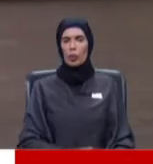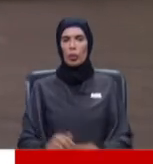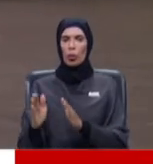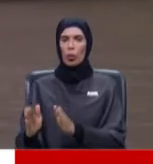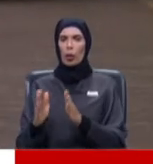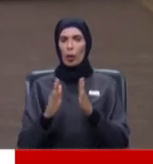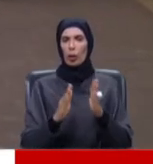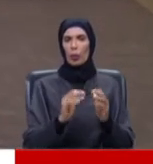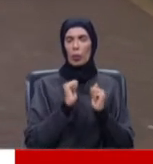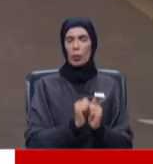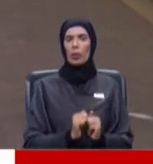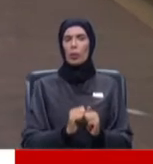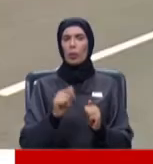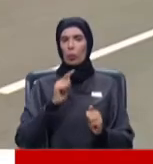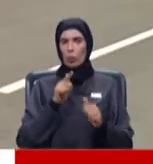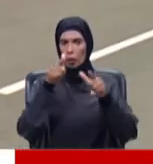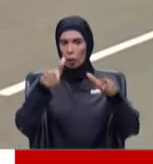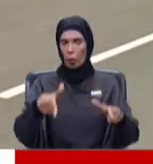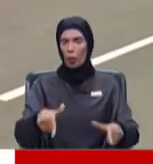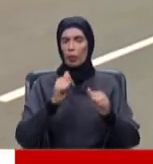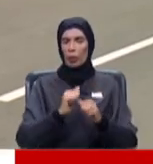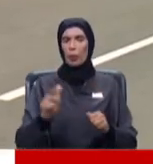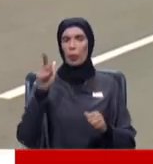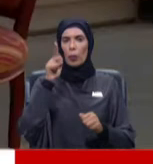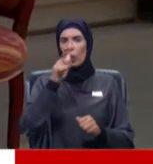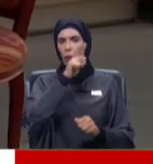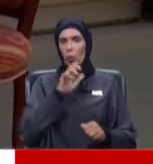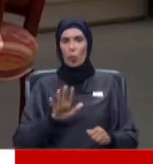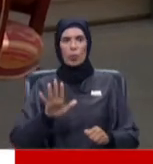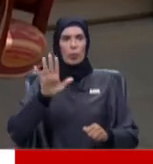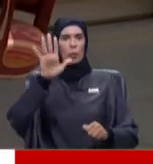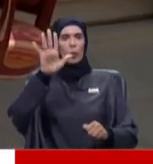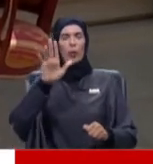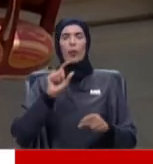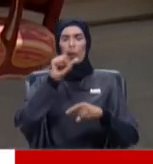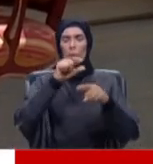2011. وكان الحمر قد أظهر أن طلبات المحافظة الشمالية تمثل ما نسبته